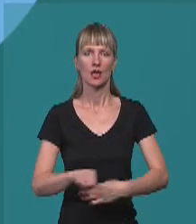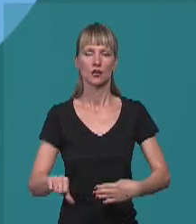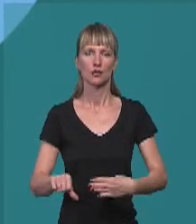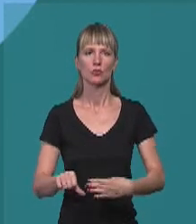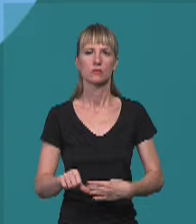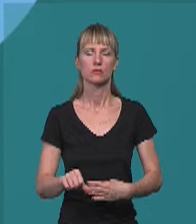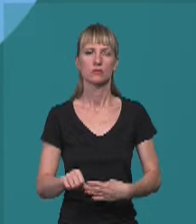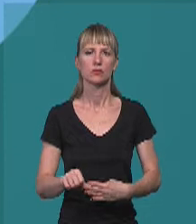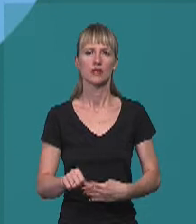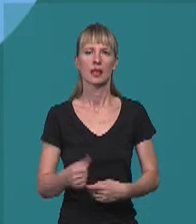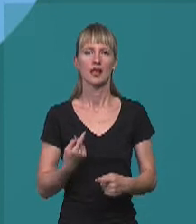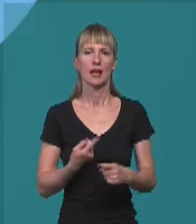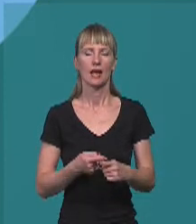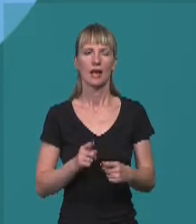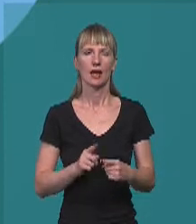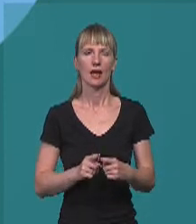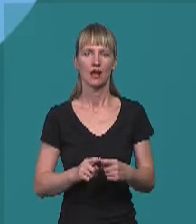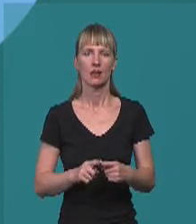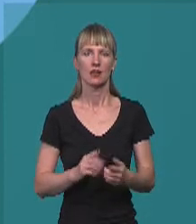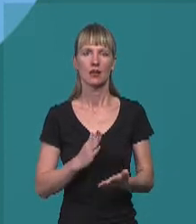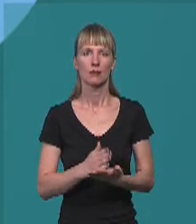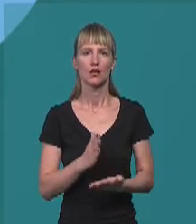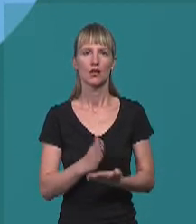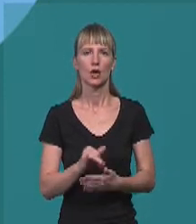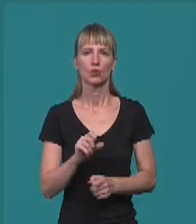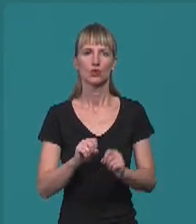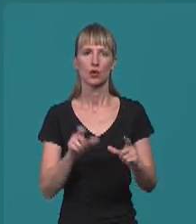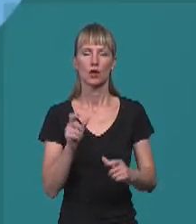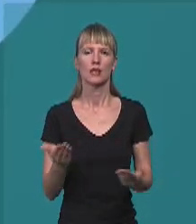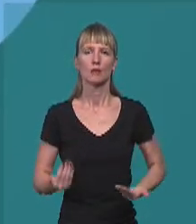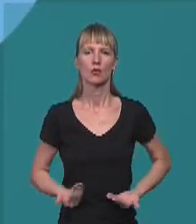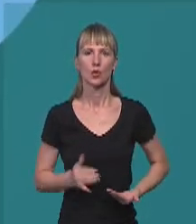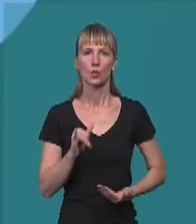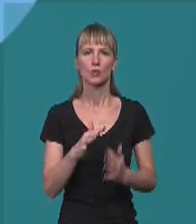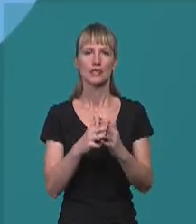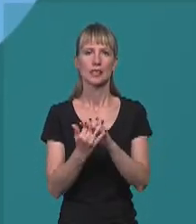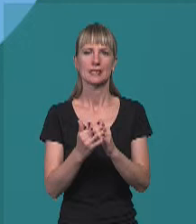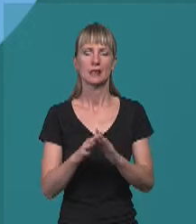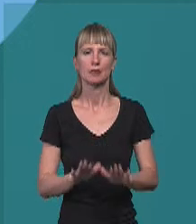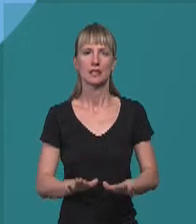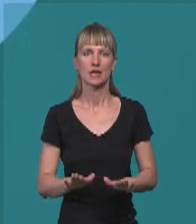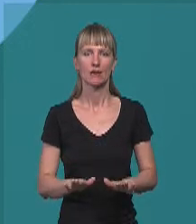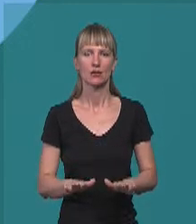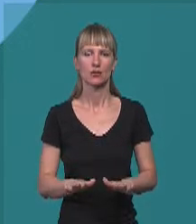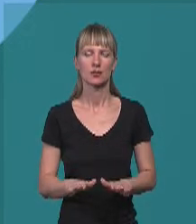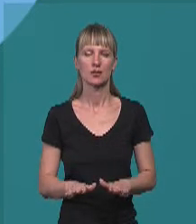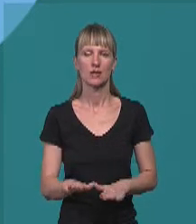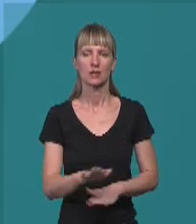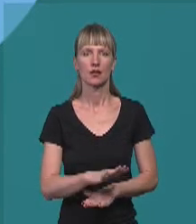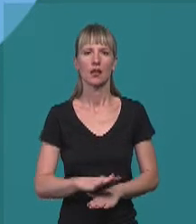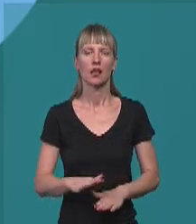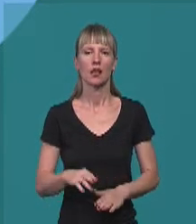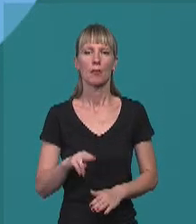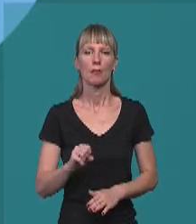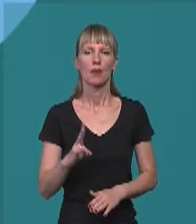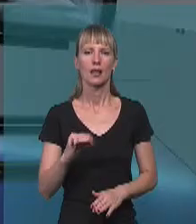І особливо ця тенденція визначається у школярів, які проживають у сільській місцевості. От, пані Олене,